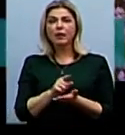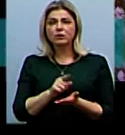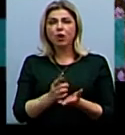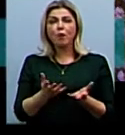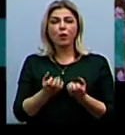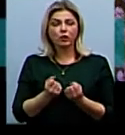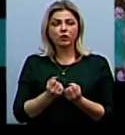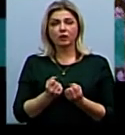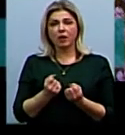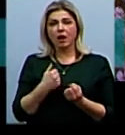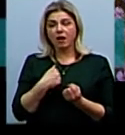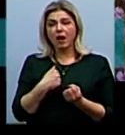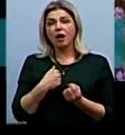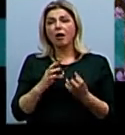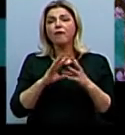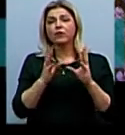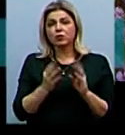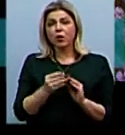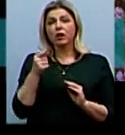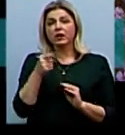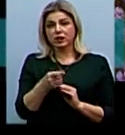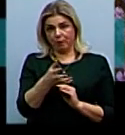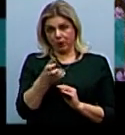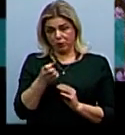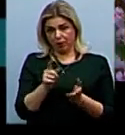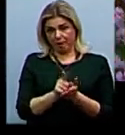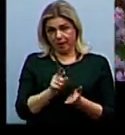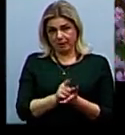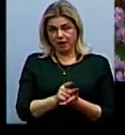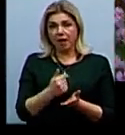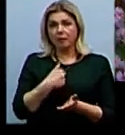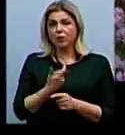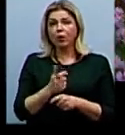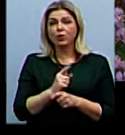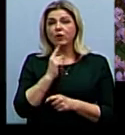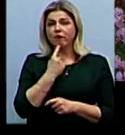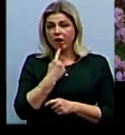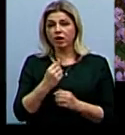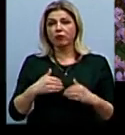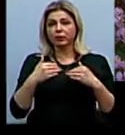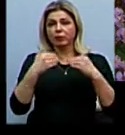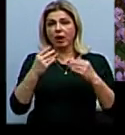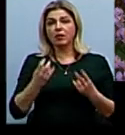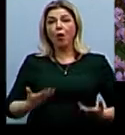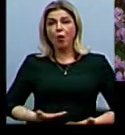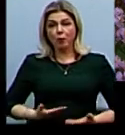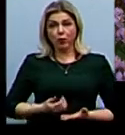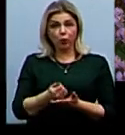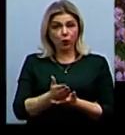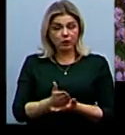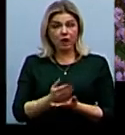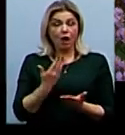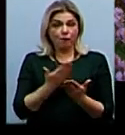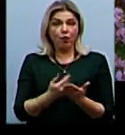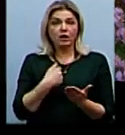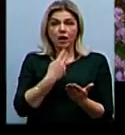всі виплати. Я пенсіонерка. Я отримую всього 1500 пенсії. Мені дуже важко, зростають ціни на комунальні послуги. Ось